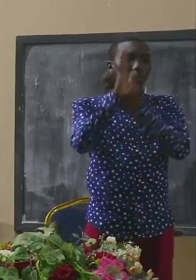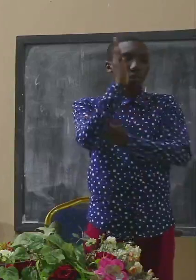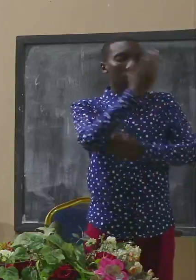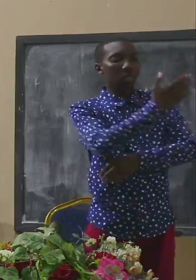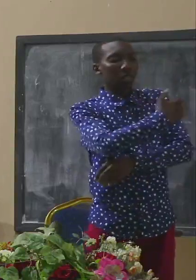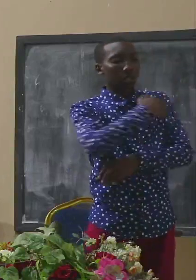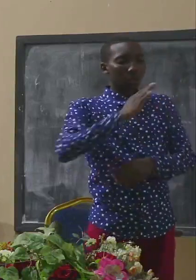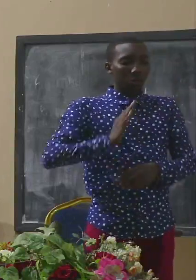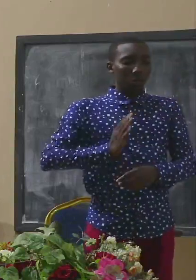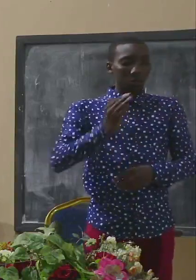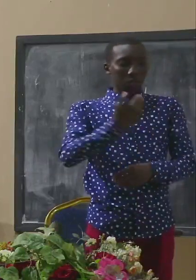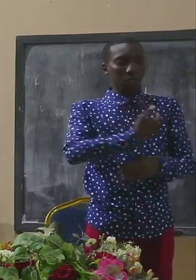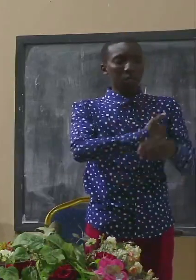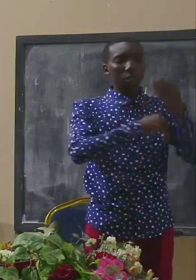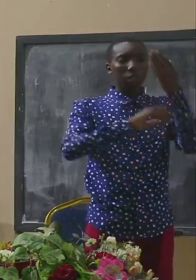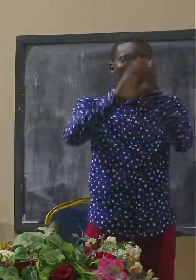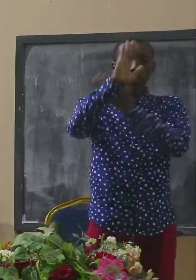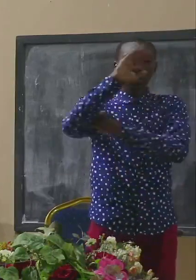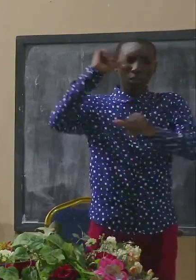Notre Père et notre Dieu,